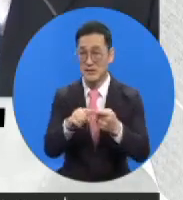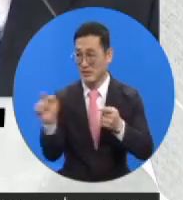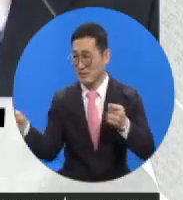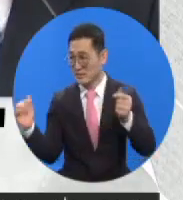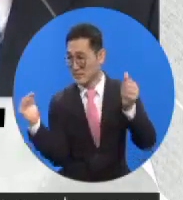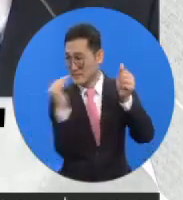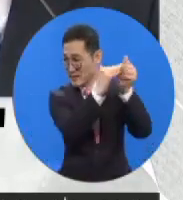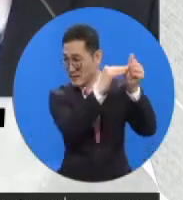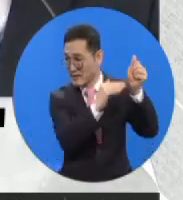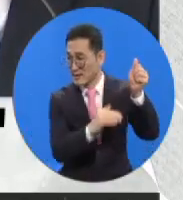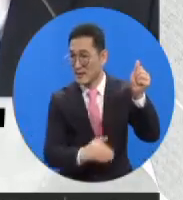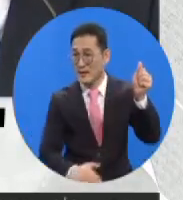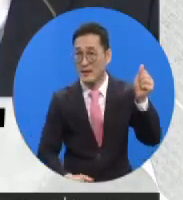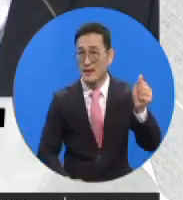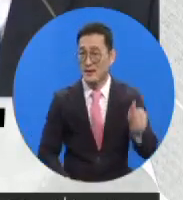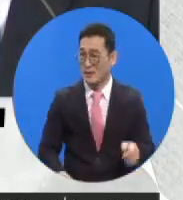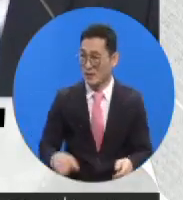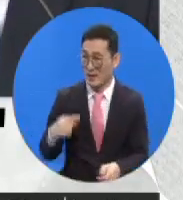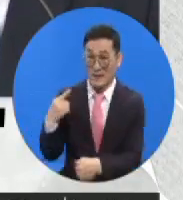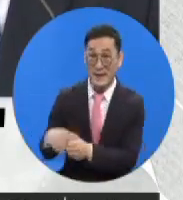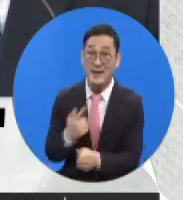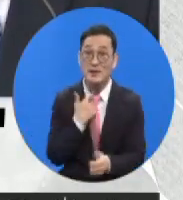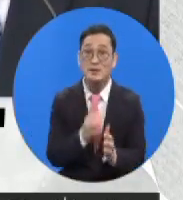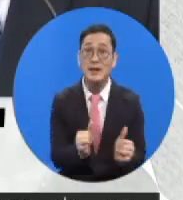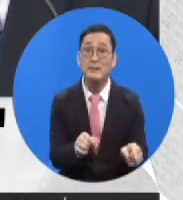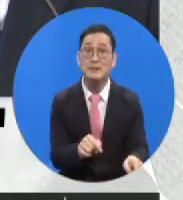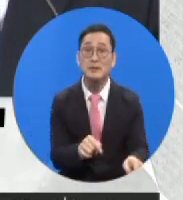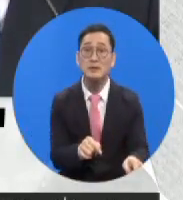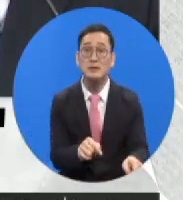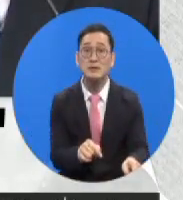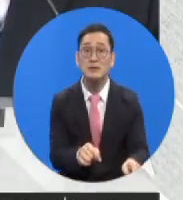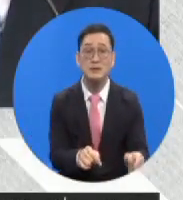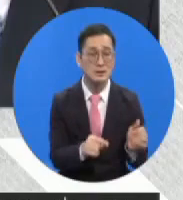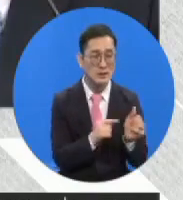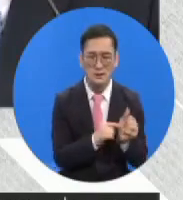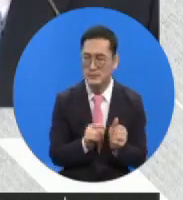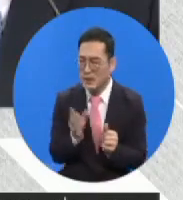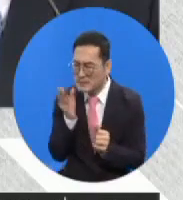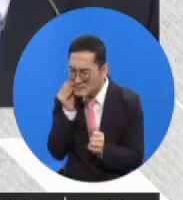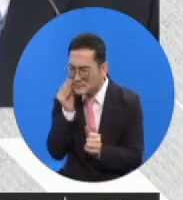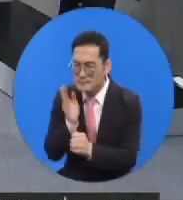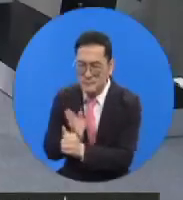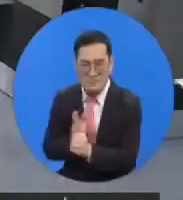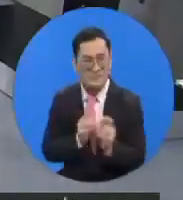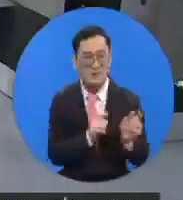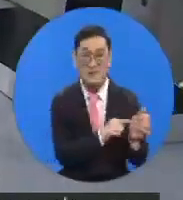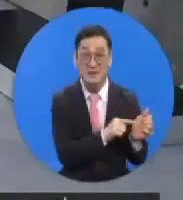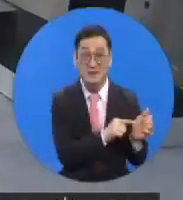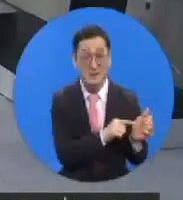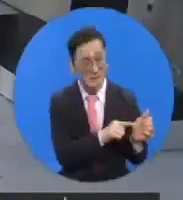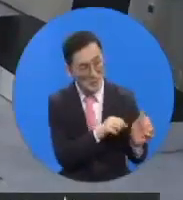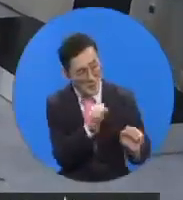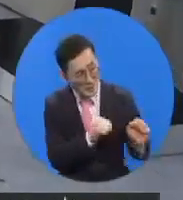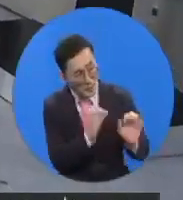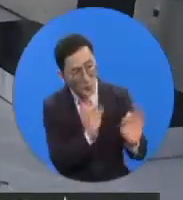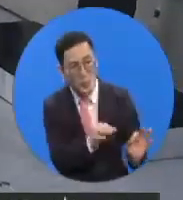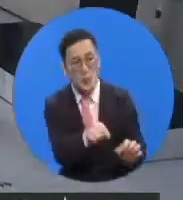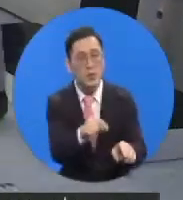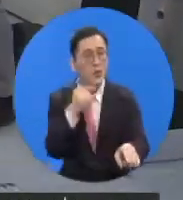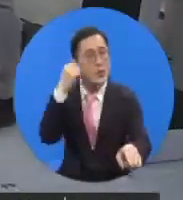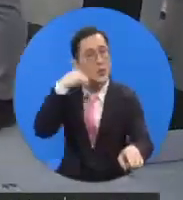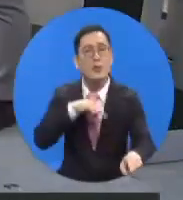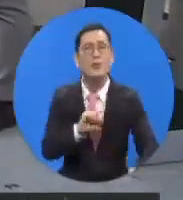이 내용들을 과연 어떻게 바라볼 것인지 이제 궁금증이 듭니다. 김관선 변호사님. 근데 이제 저 내용이 예. 저는 이제 곰곰이 생각을 해봤는데